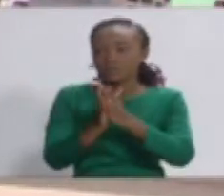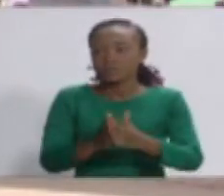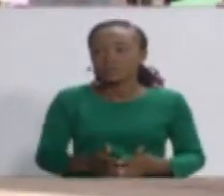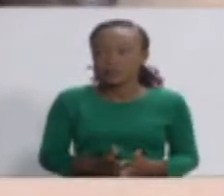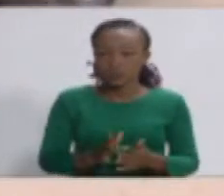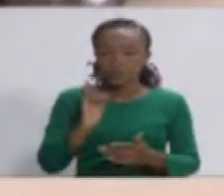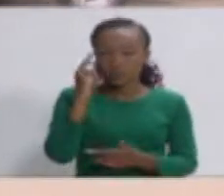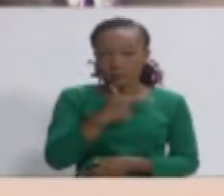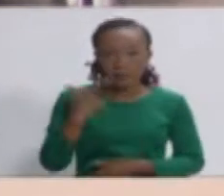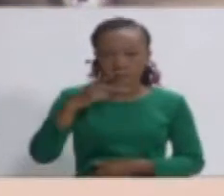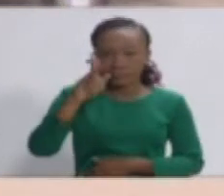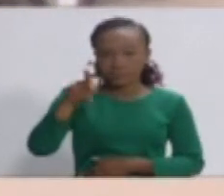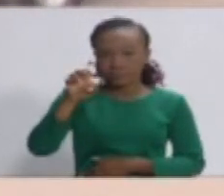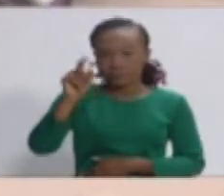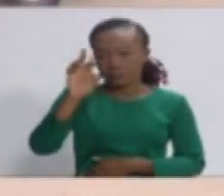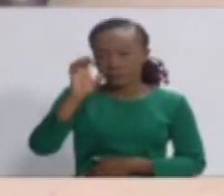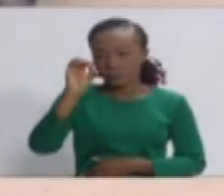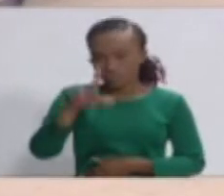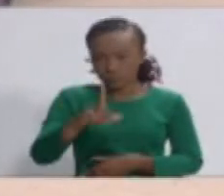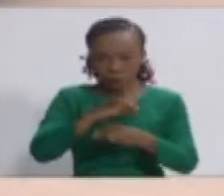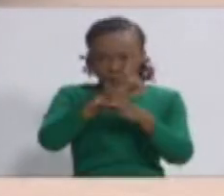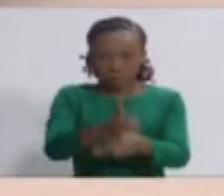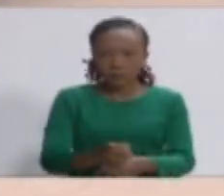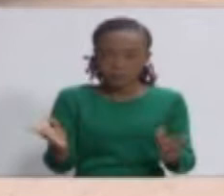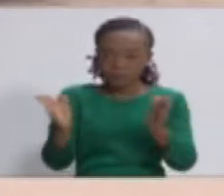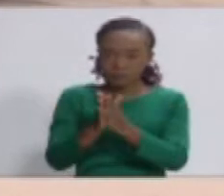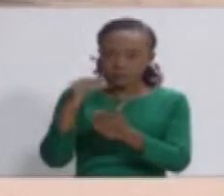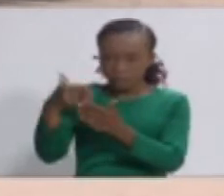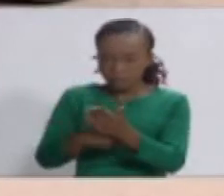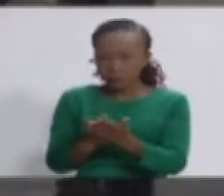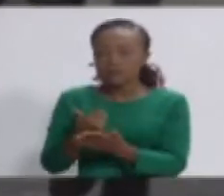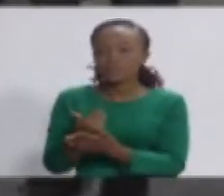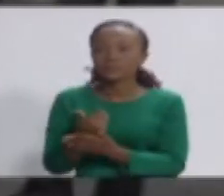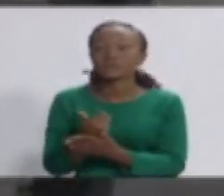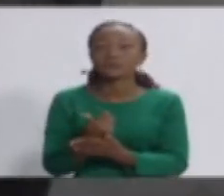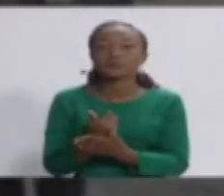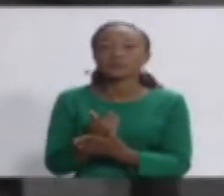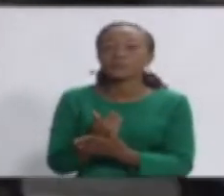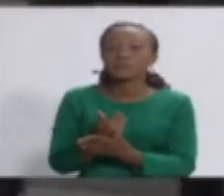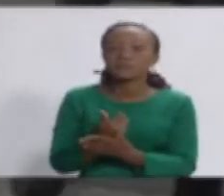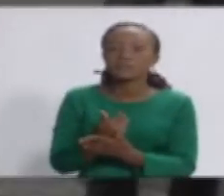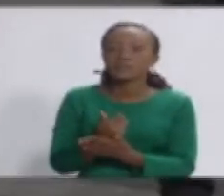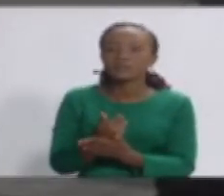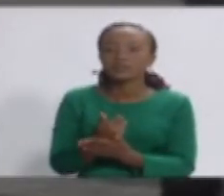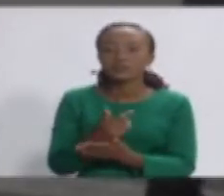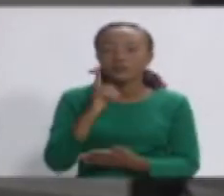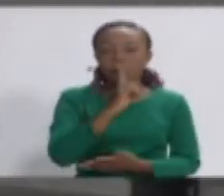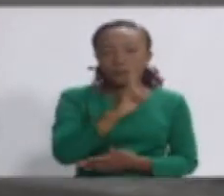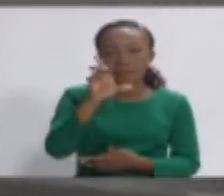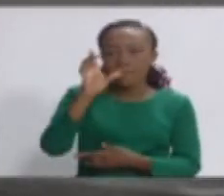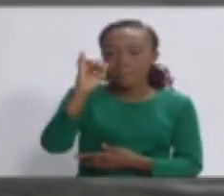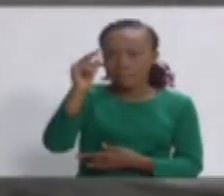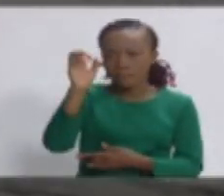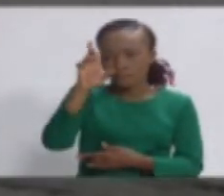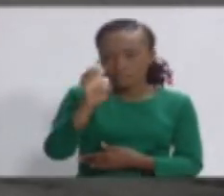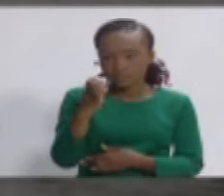Bei ya mafuta ya petroli imepanda kwa mujibu wa tathmini mpya ya tume ya kawi na petroli, kwani lita moja ya petroli